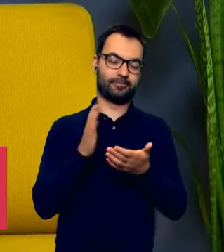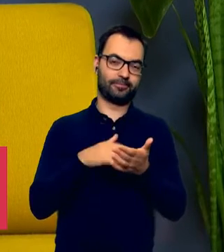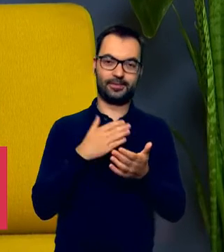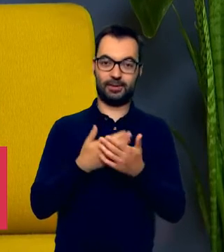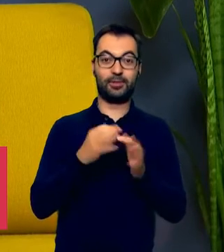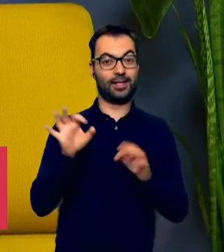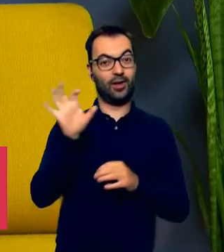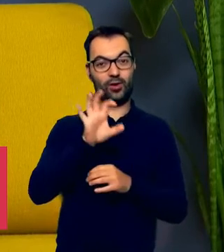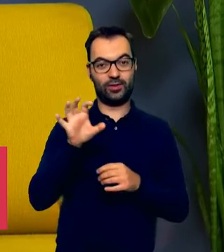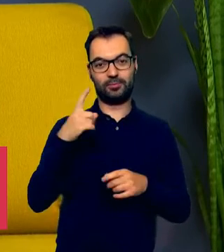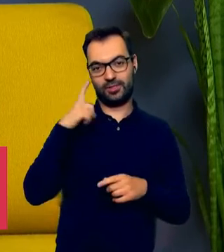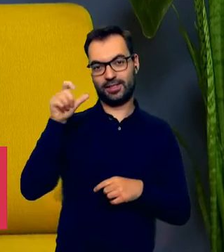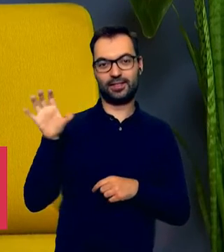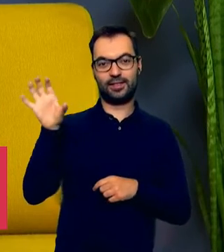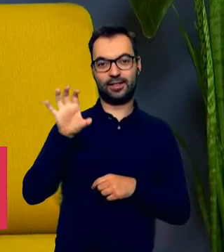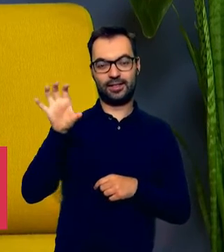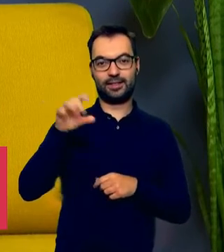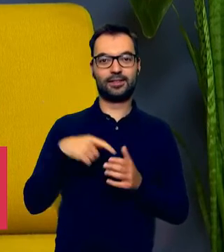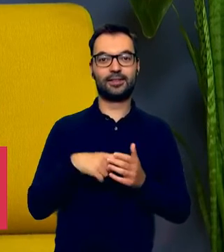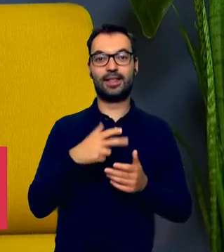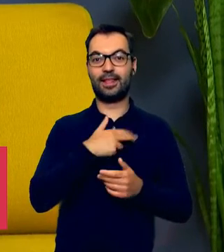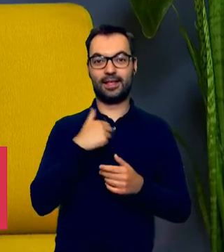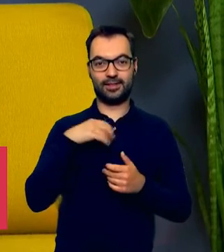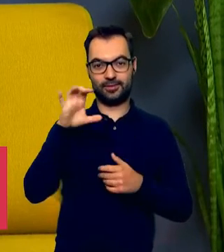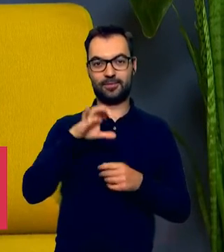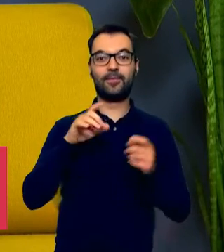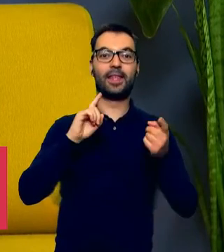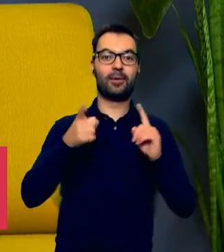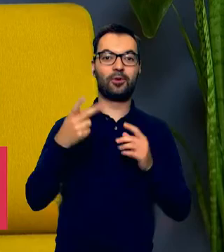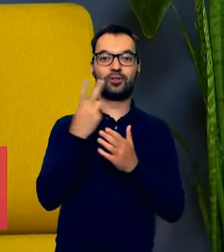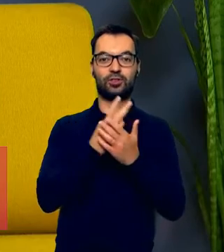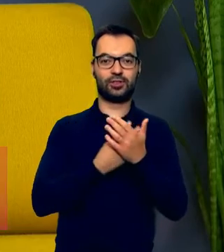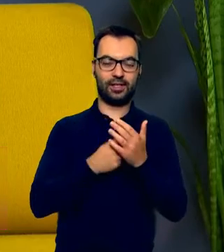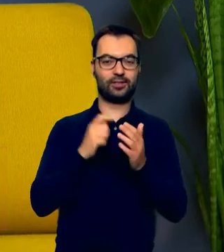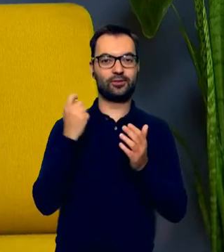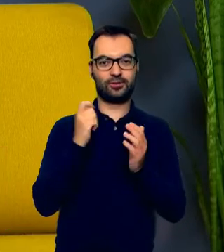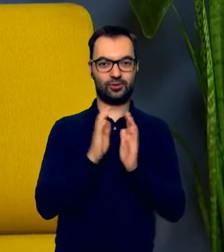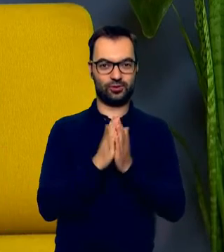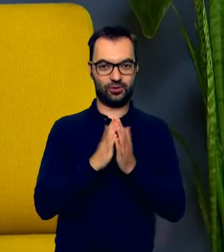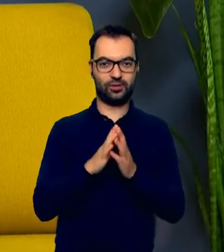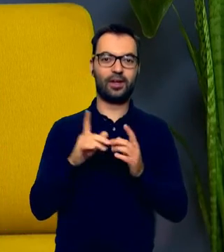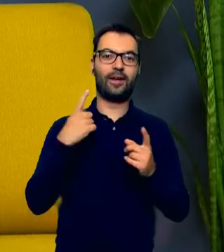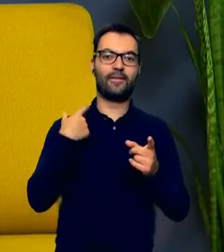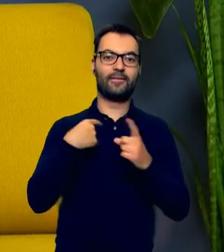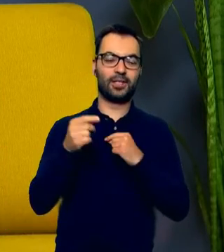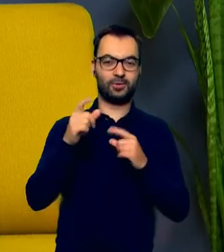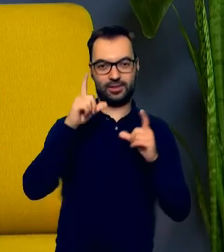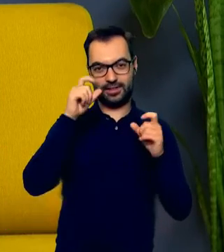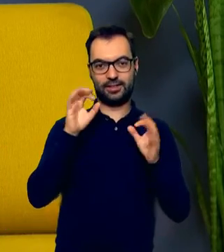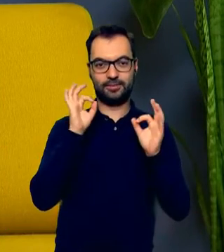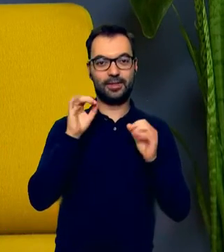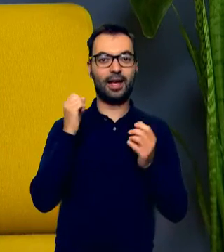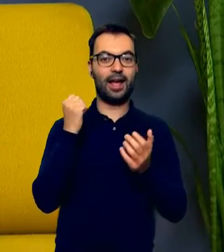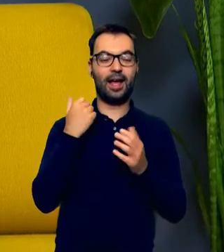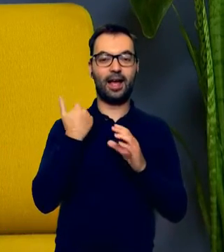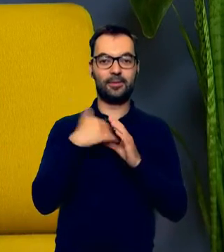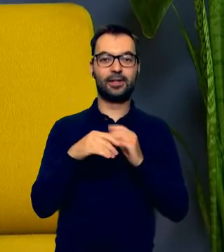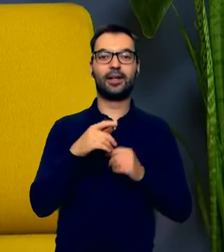przykład nas teraz, można sobie zrobić zdjęcie oglądając nas, albo czytając zakupioną książkę i przesłać to zdjęcie na odpowiedni